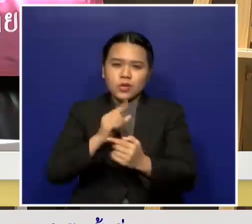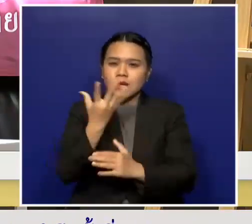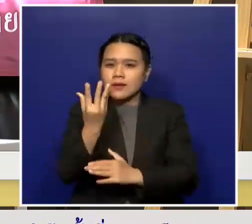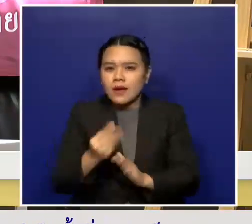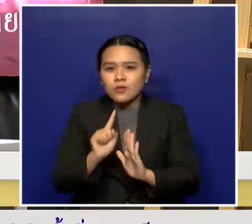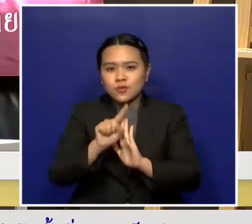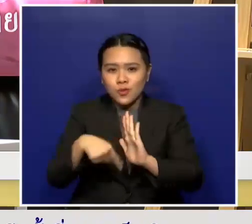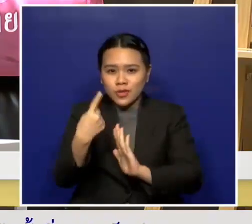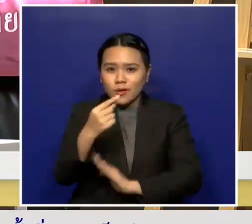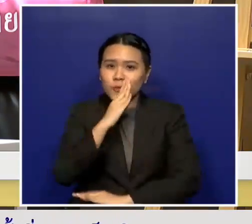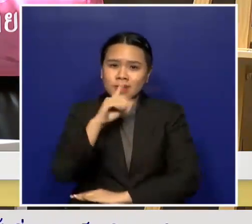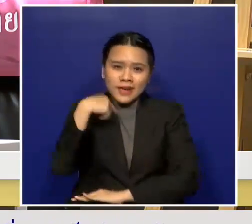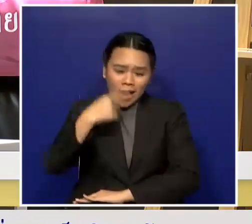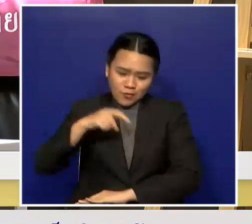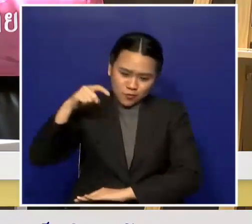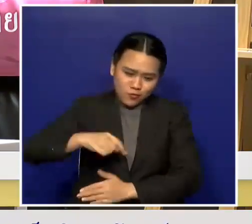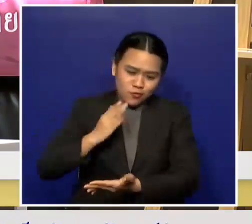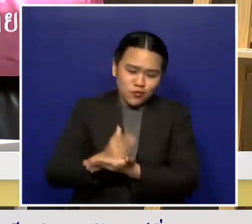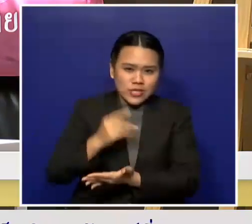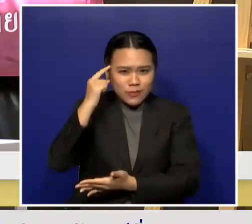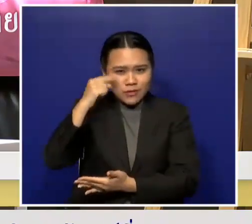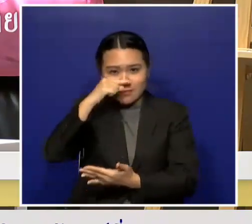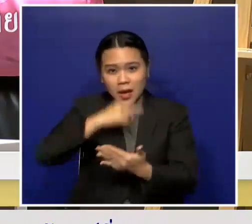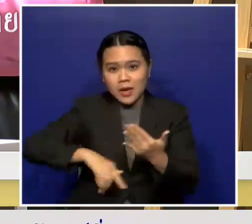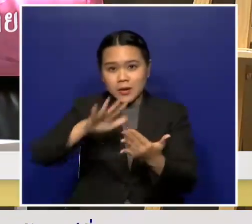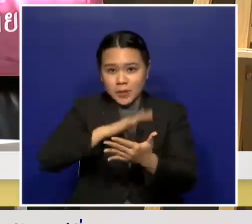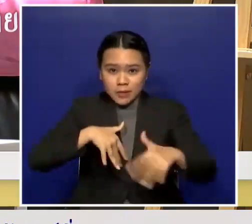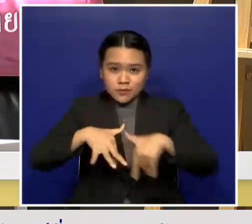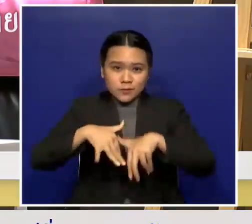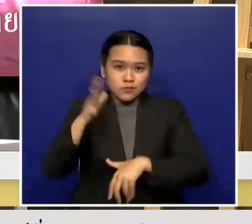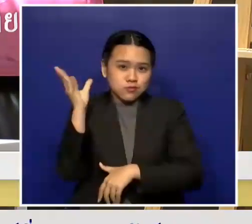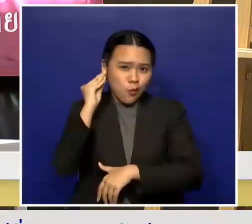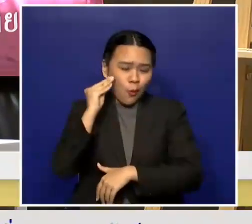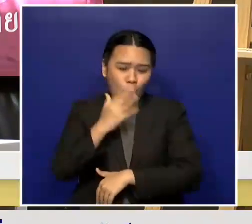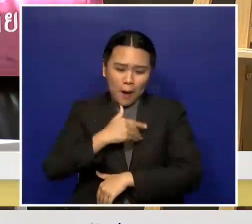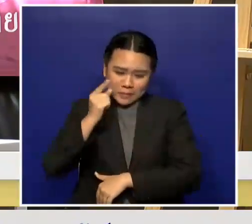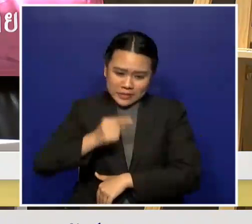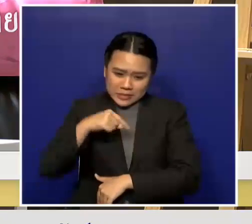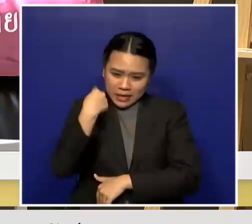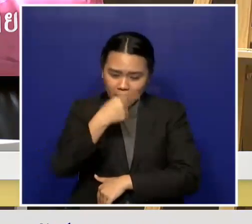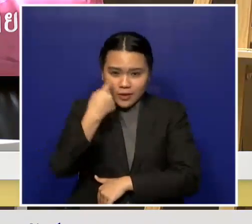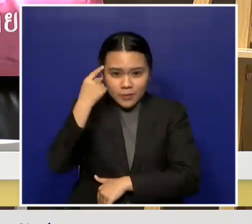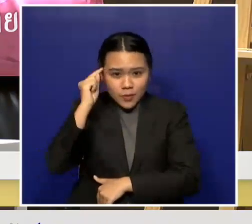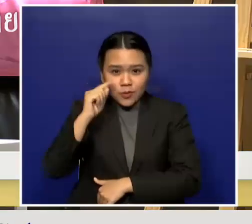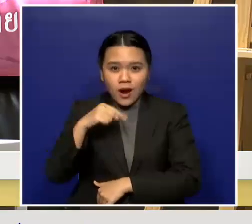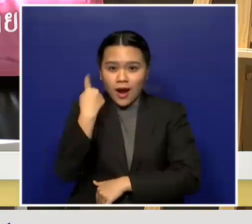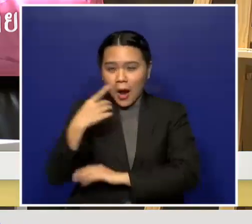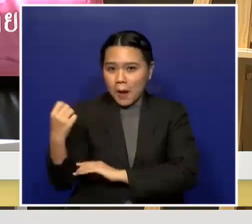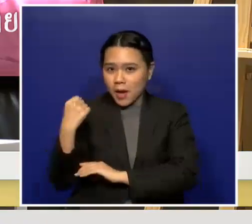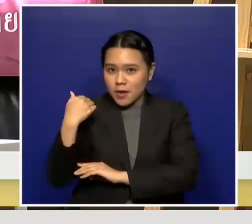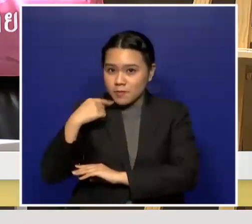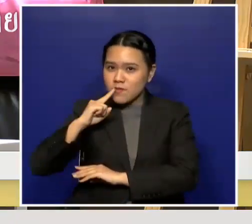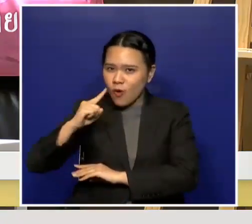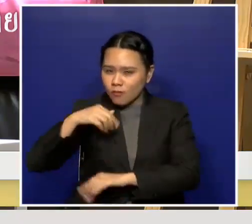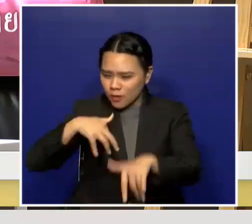าใครกดเวลาผมเนี่ยประเทศไทยจะไม่ได้ฟังความจริงเลยไม่รู้ว่าใครมีอิทธิพลไปกดเวลาผมฟ้องพี่น้องประชาชนด้วยเลยนะ